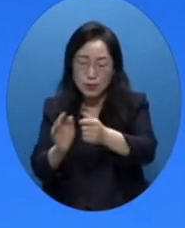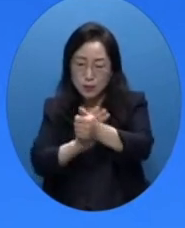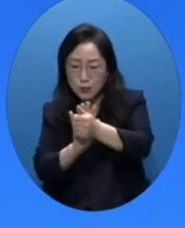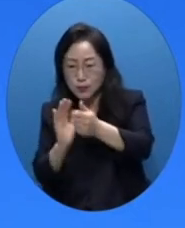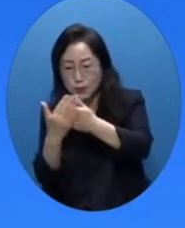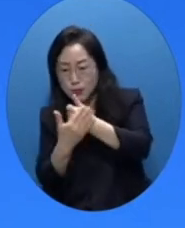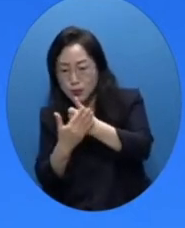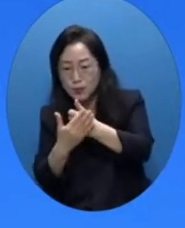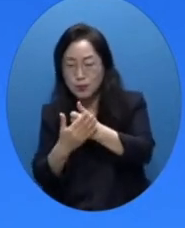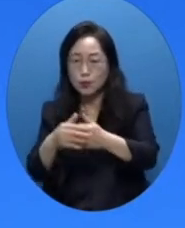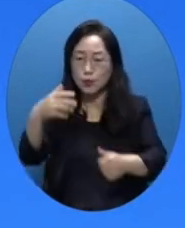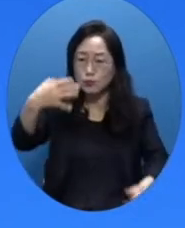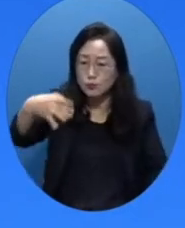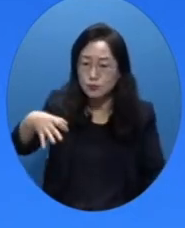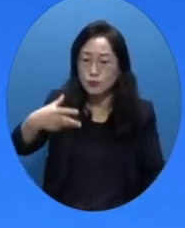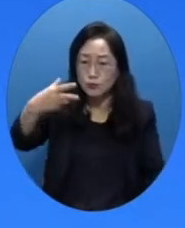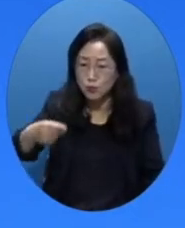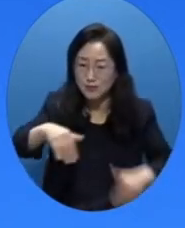대소변도 일일이 받아줘야 되죠.